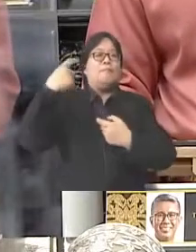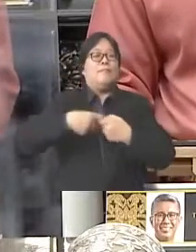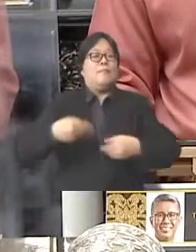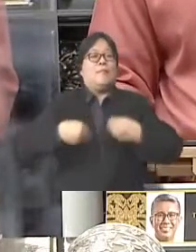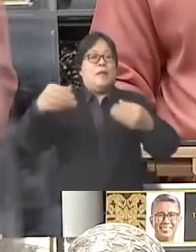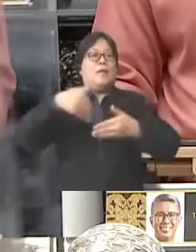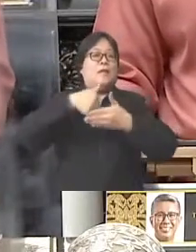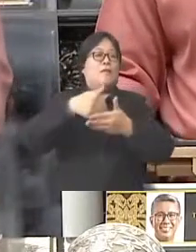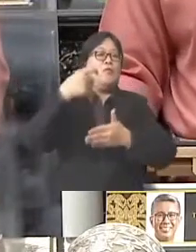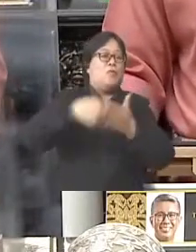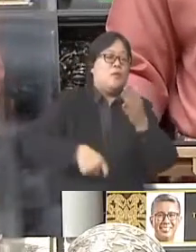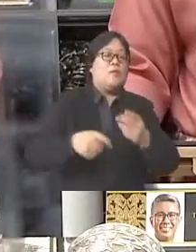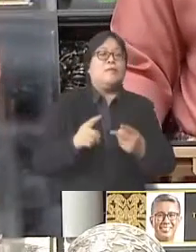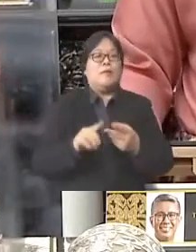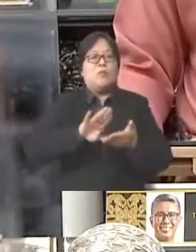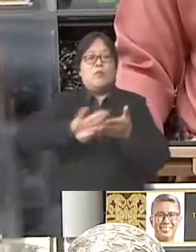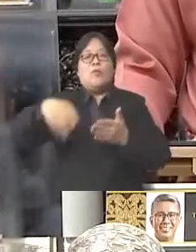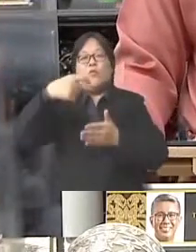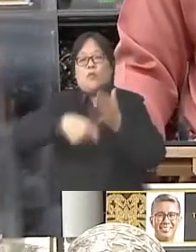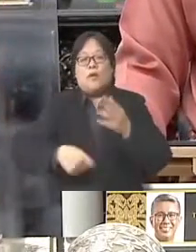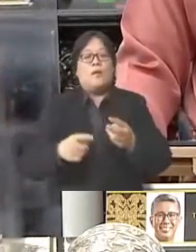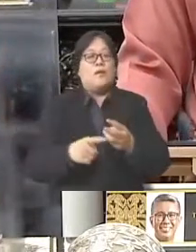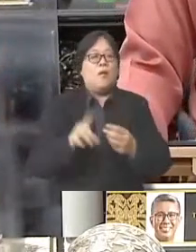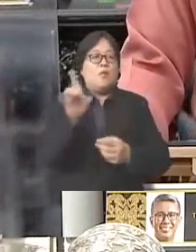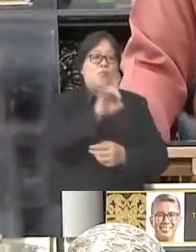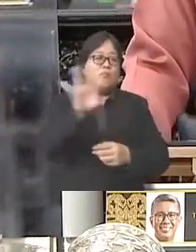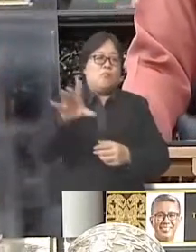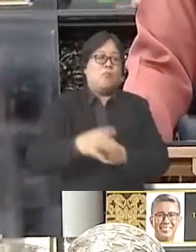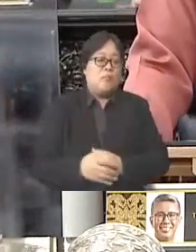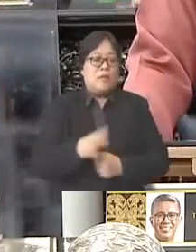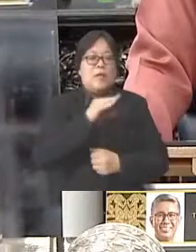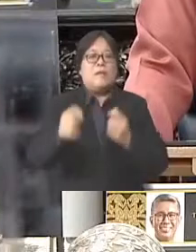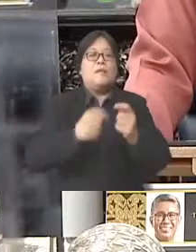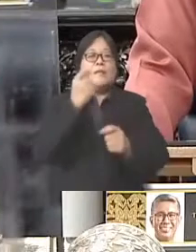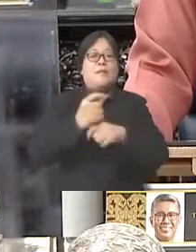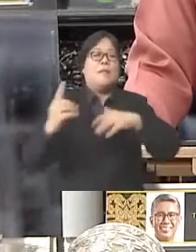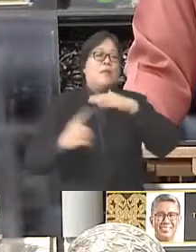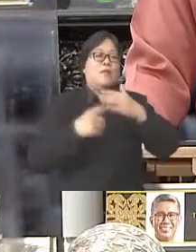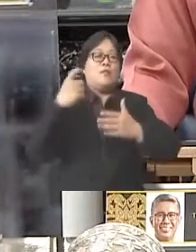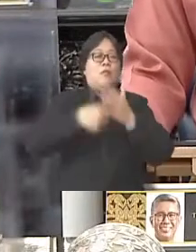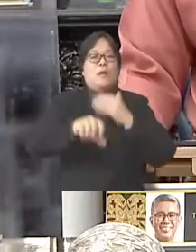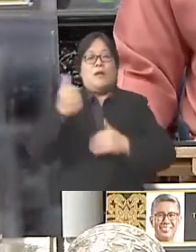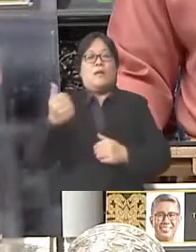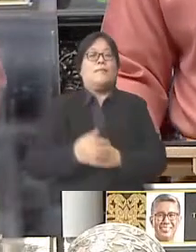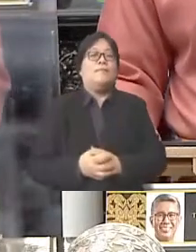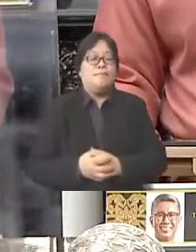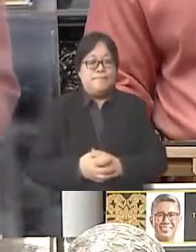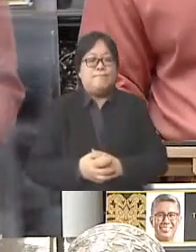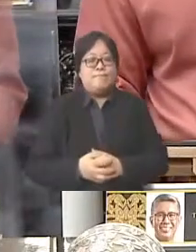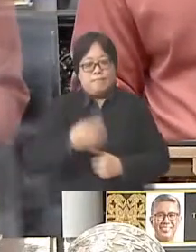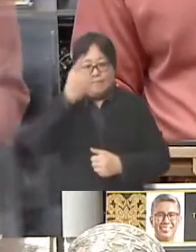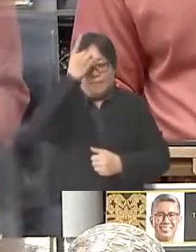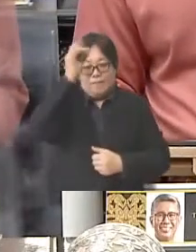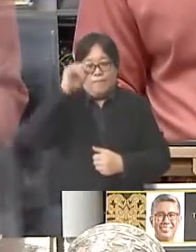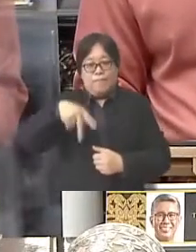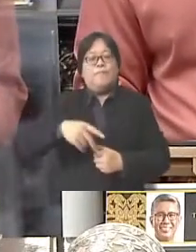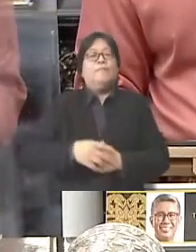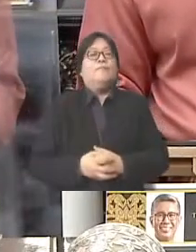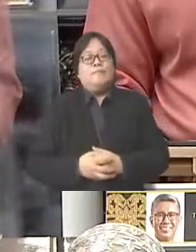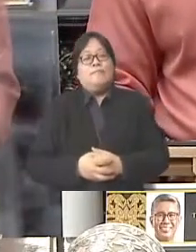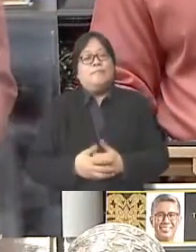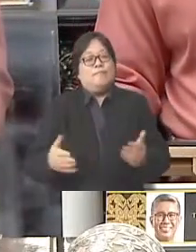pemberian insentif Cukai pengecualian Cukai secara one of dan penetapan dasar Skyline Hai catok yang